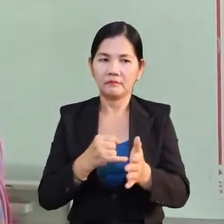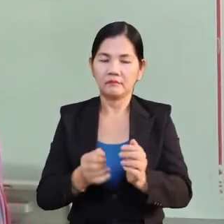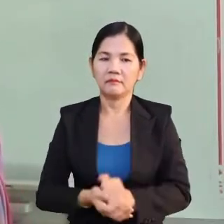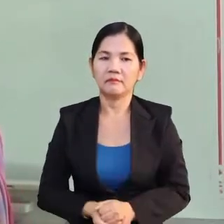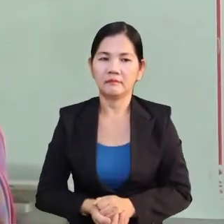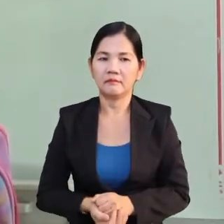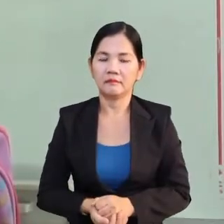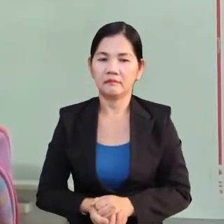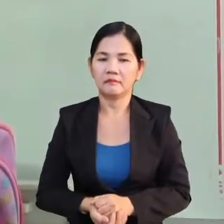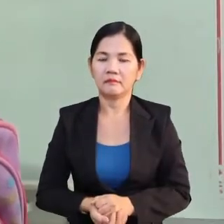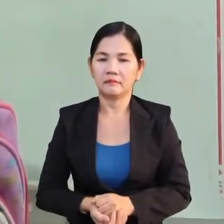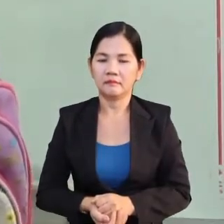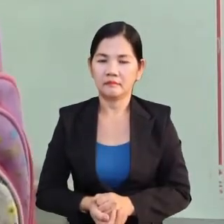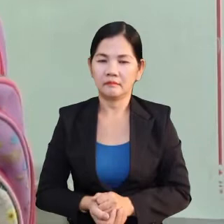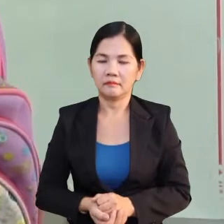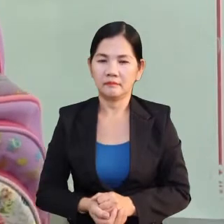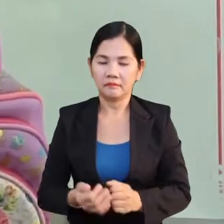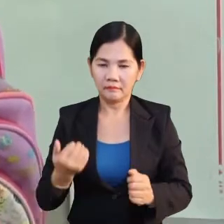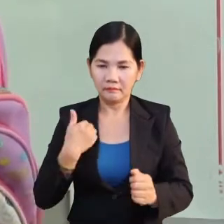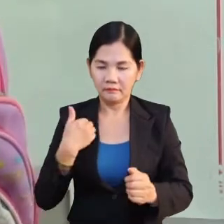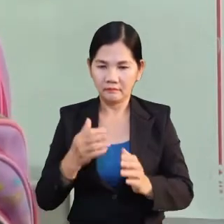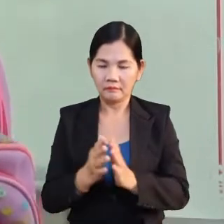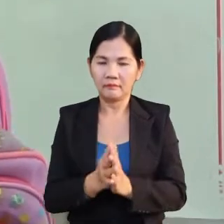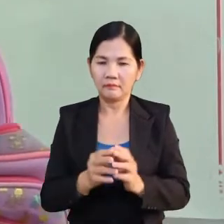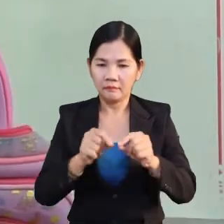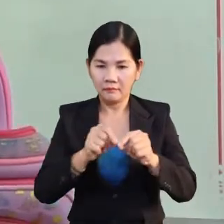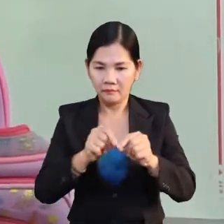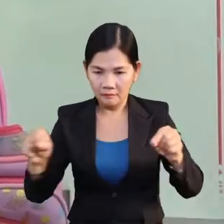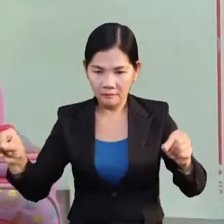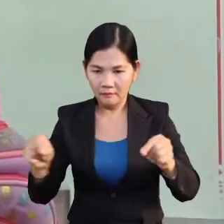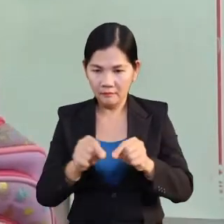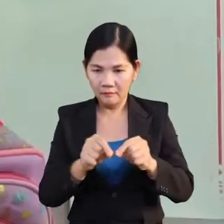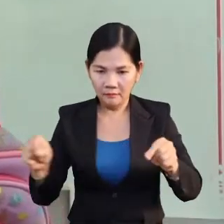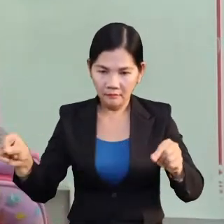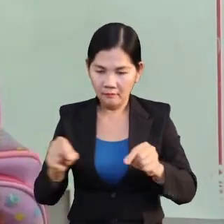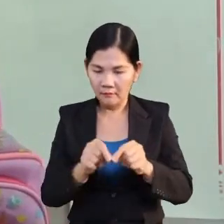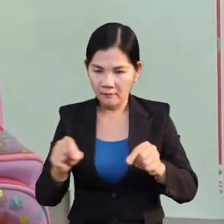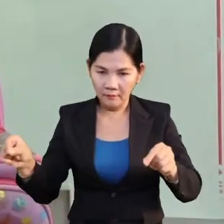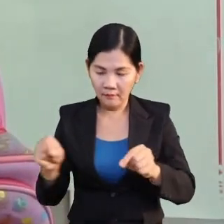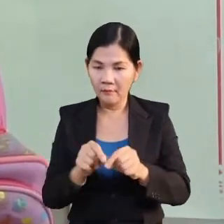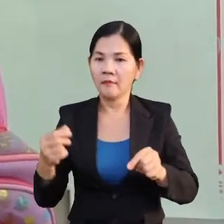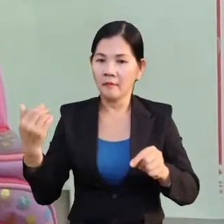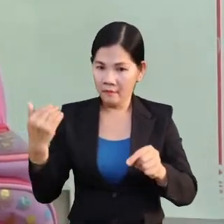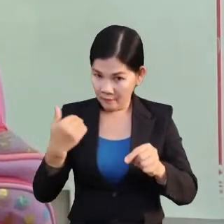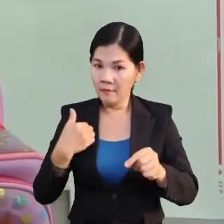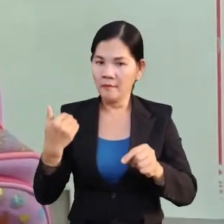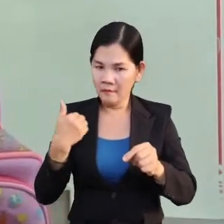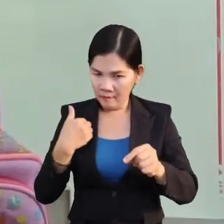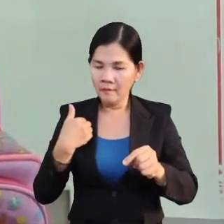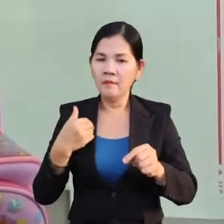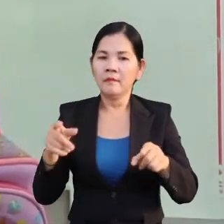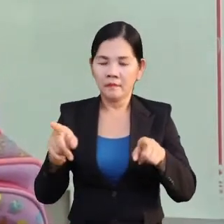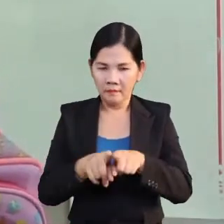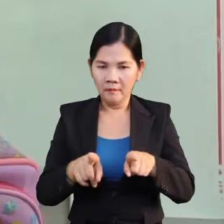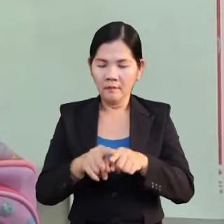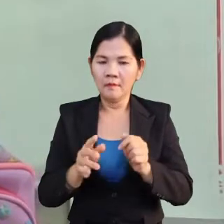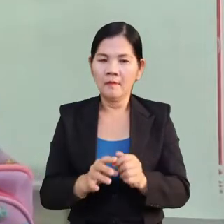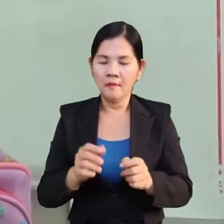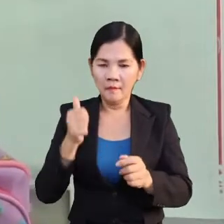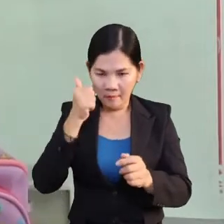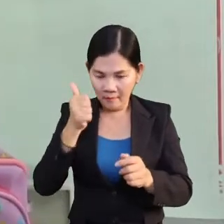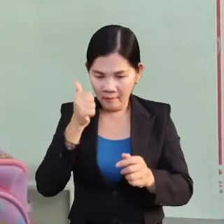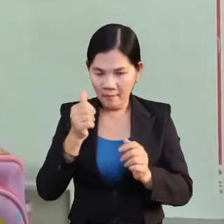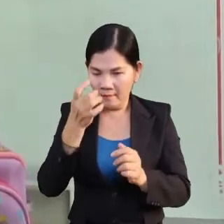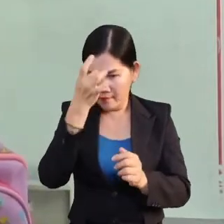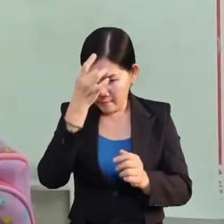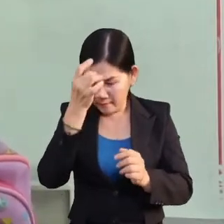ណោះចាអញ្ចឹងកូនក៏មានកាបូបដូចអ្នកគ្រូណាកូនចាកូនមានដែរកូនណោះពូកែមែនតើកូន